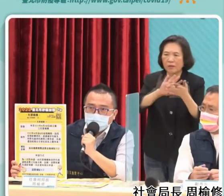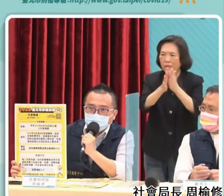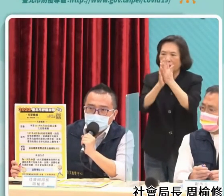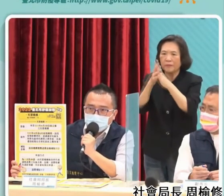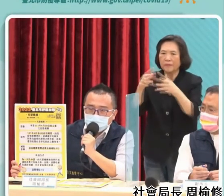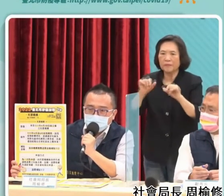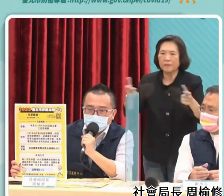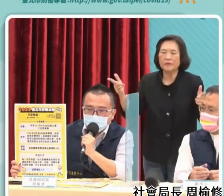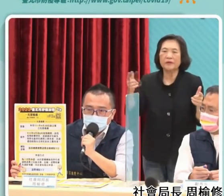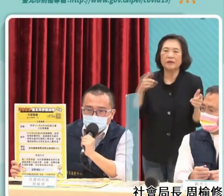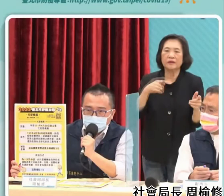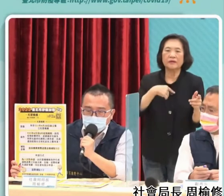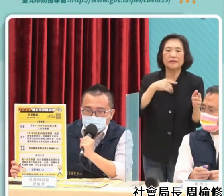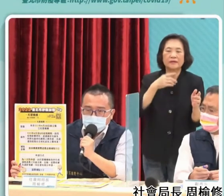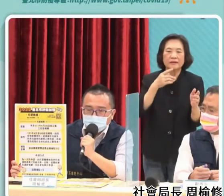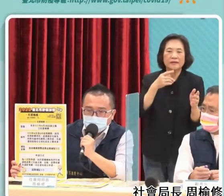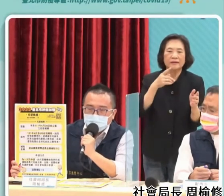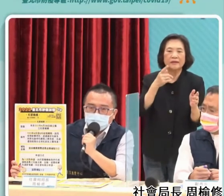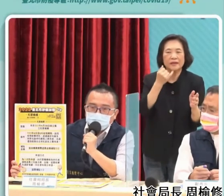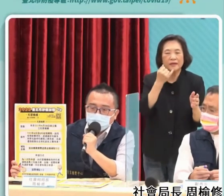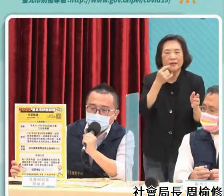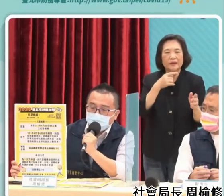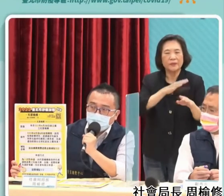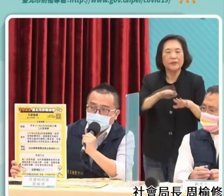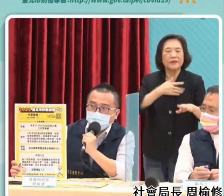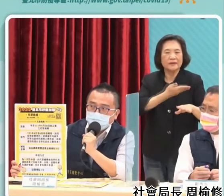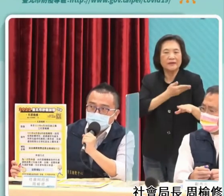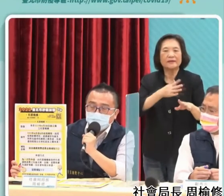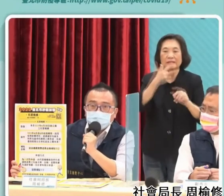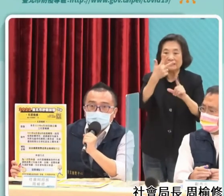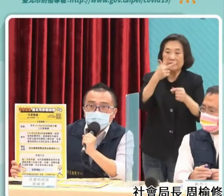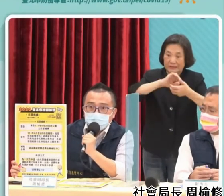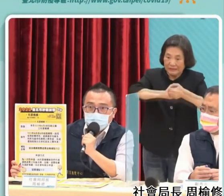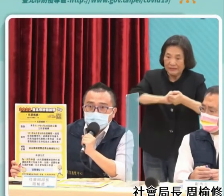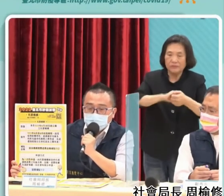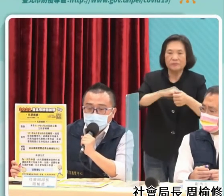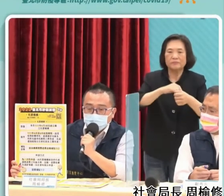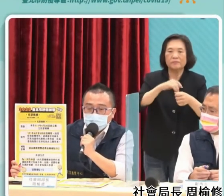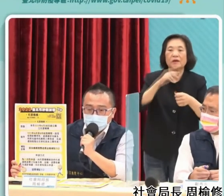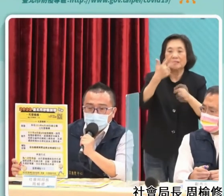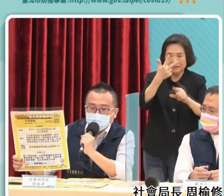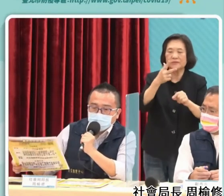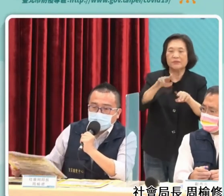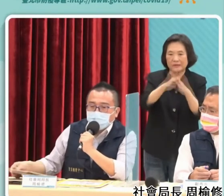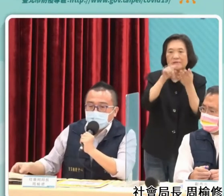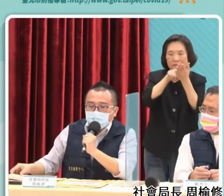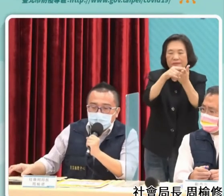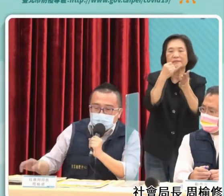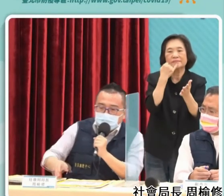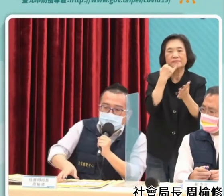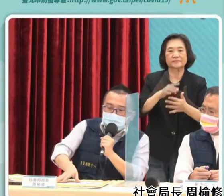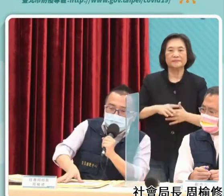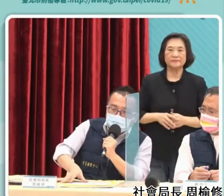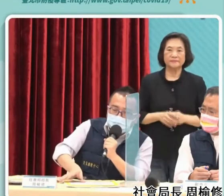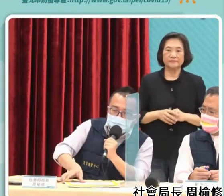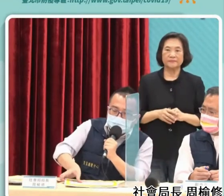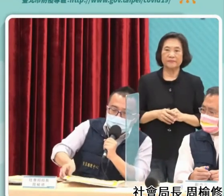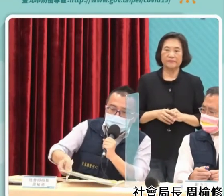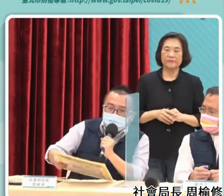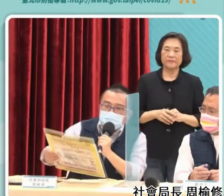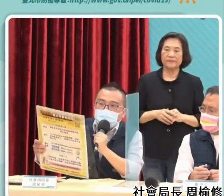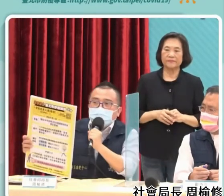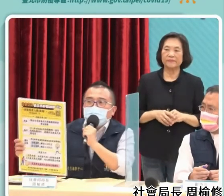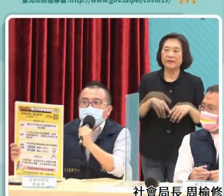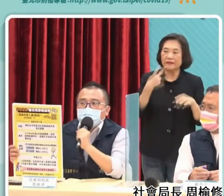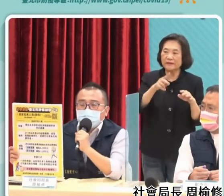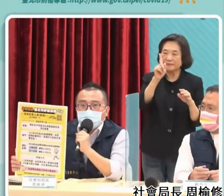所以我们会体恤到大家，就是这个比较宽松，就七月份开始申请就可以了。那第二个再